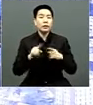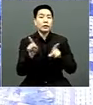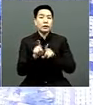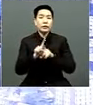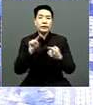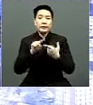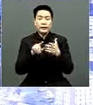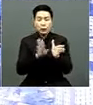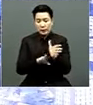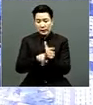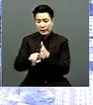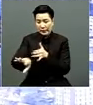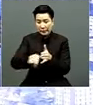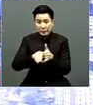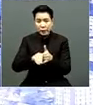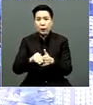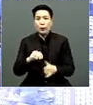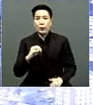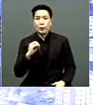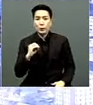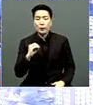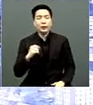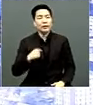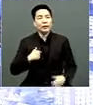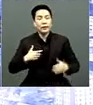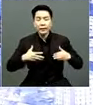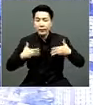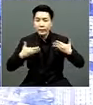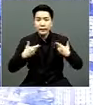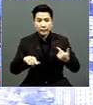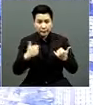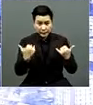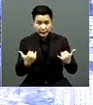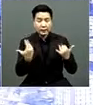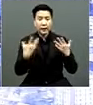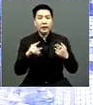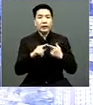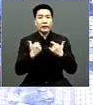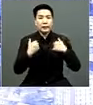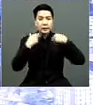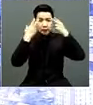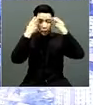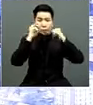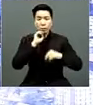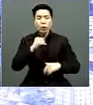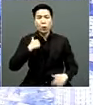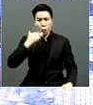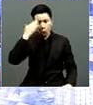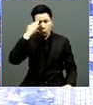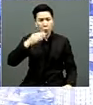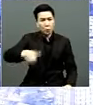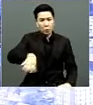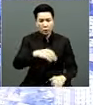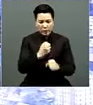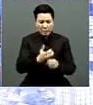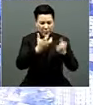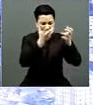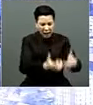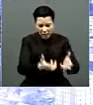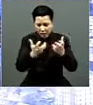ขของผู้ติดเชื้อเป็นศูนย์ผ่านมาในสัปดาห์นี้นะครับแล้วก็ท่านก็บอกว่าก็ทราบดีว่าต้องเสียสละทำงานหนักทุก